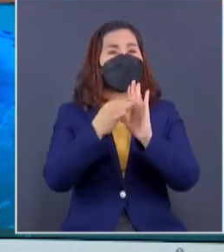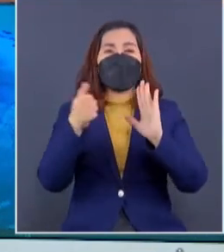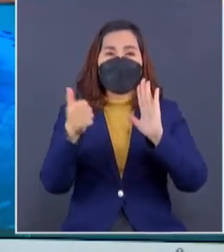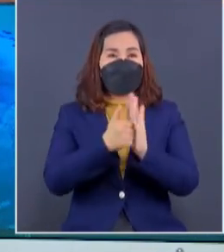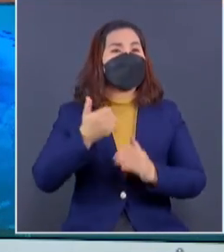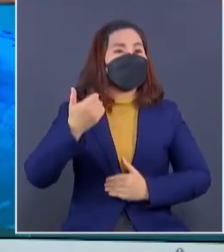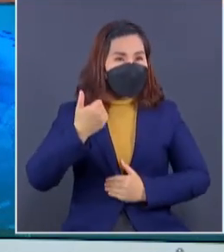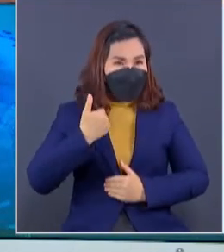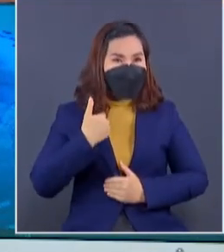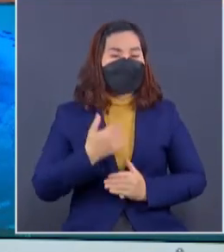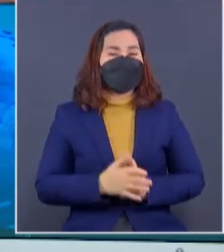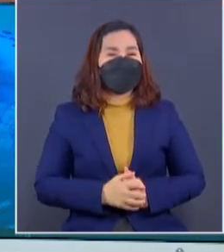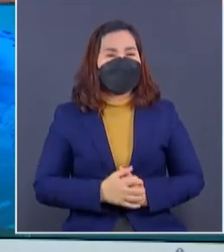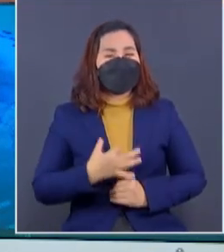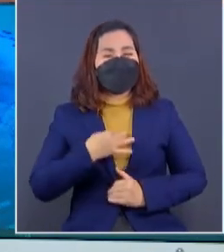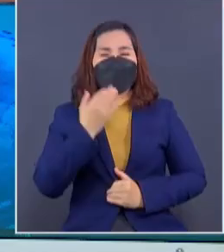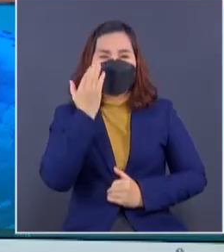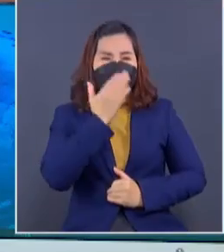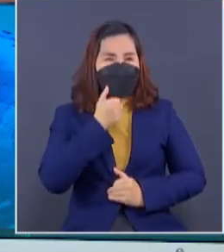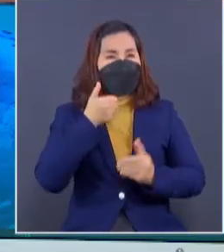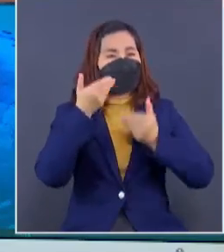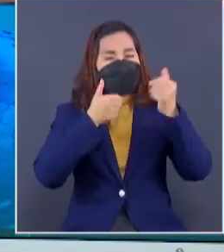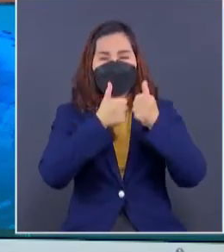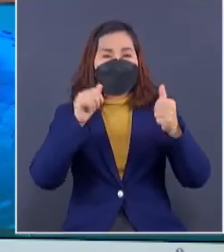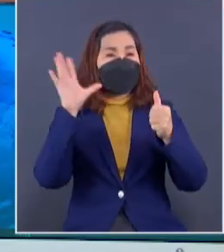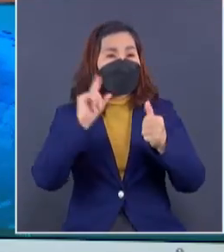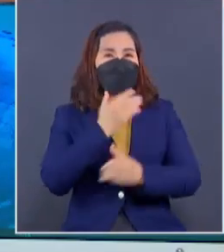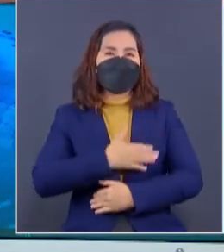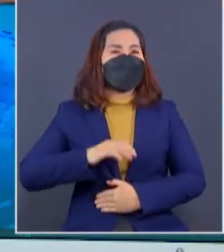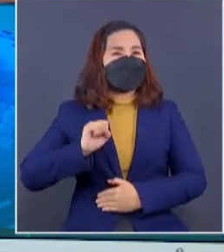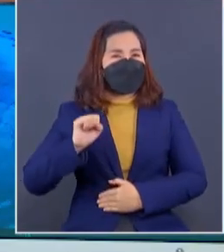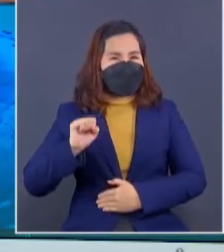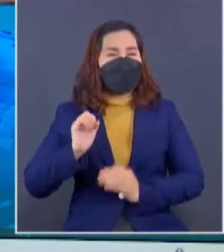Mono News ของเรานี่แหละนะครับ เสื้อสวยมากเลย จากสสส.นะครับขอบคุณสสส.ด้วยฮะ